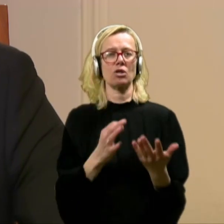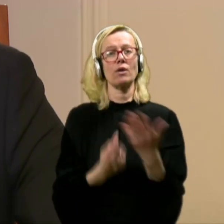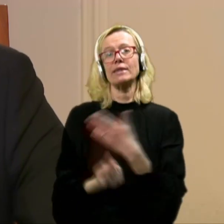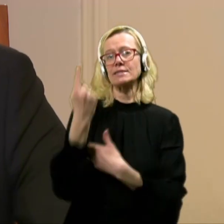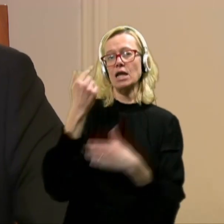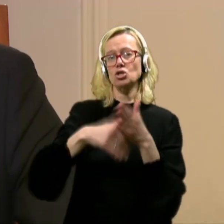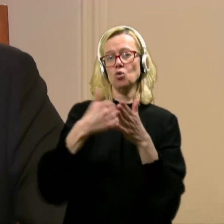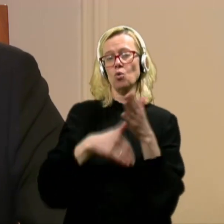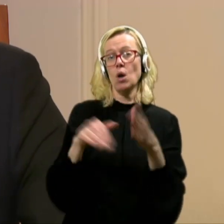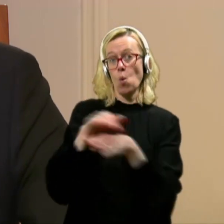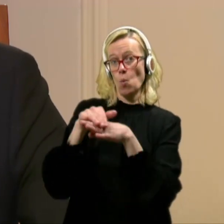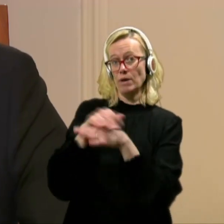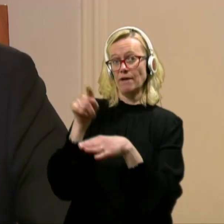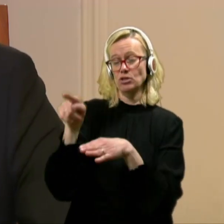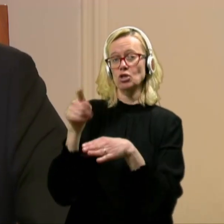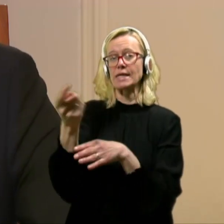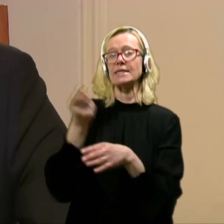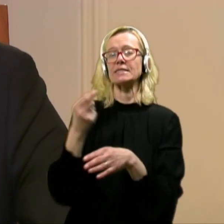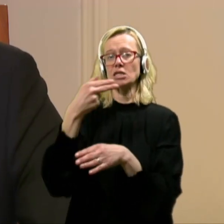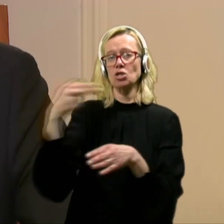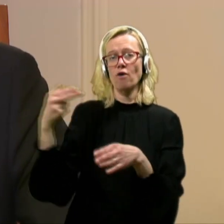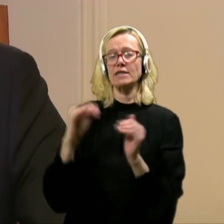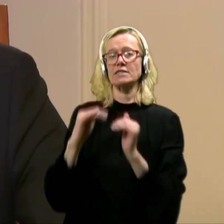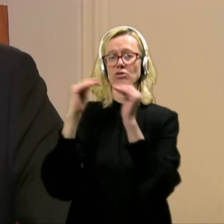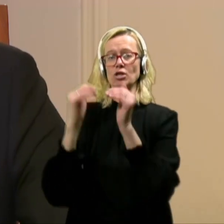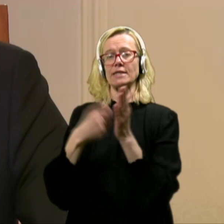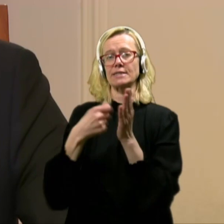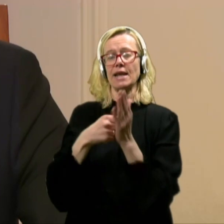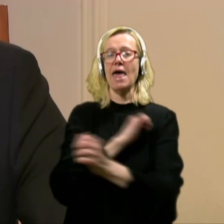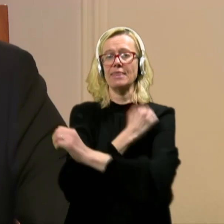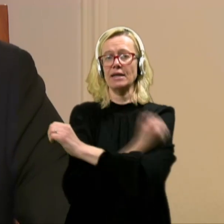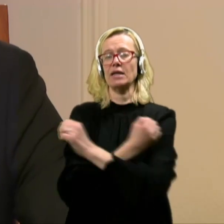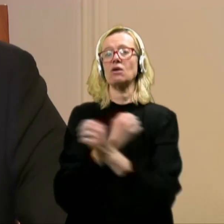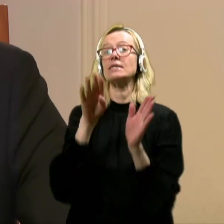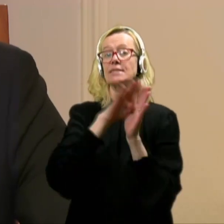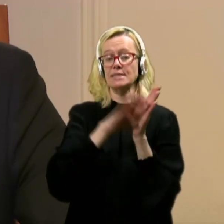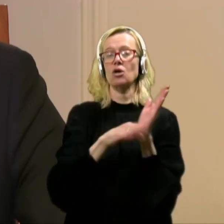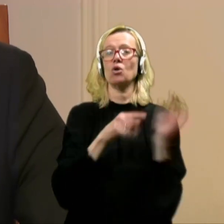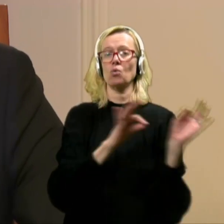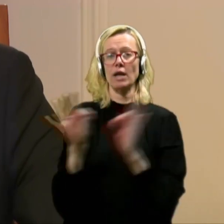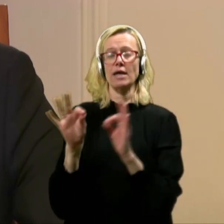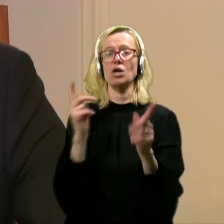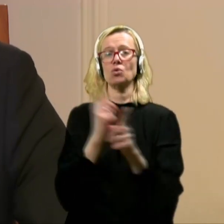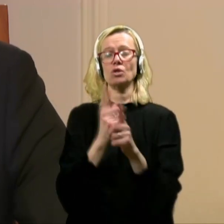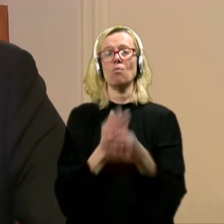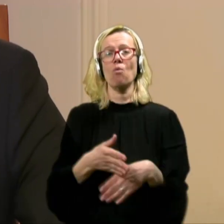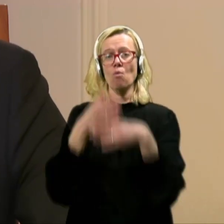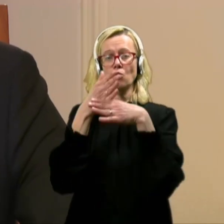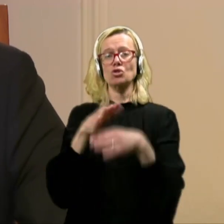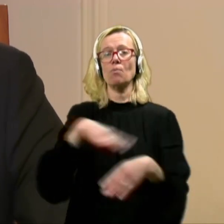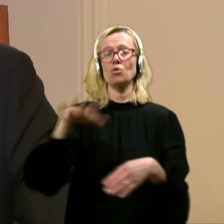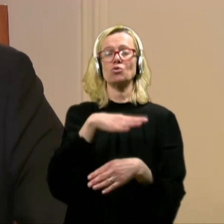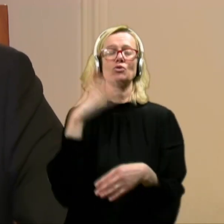nastale škode upravičenca iz naslova zvišanja cen energentov. Zakon pa ureja tudi pomoč na